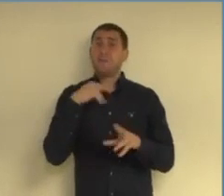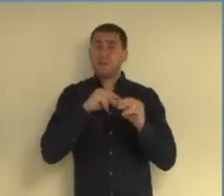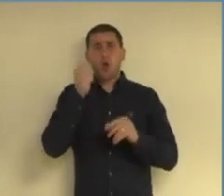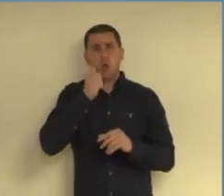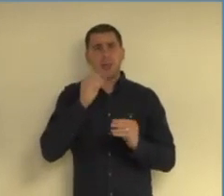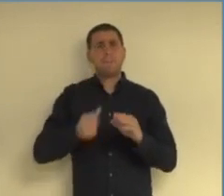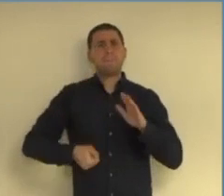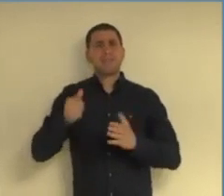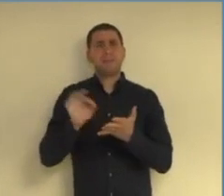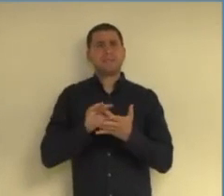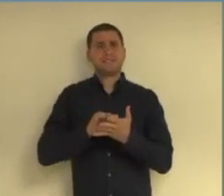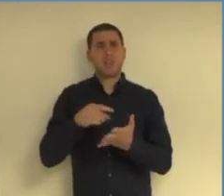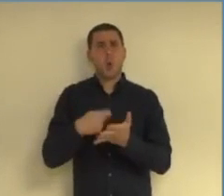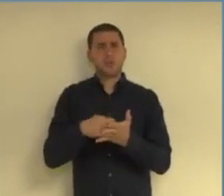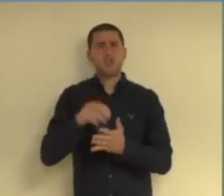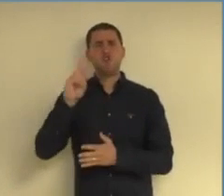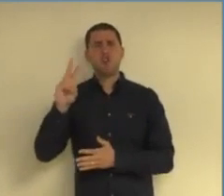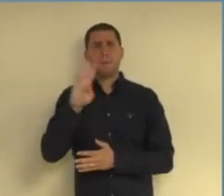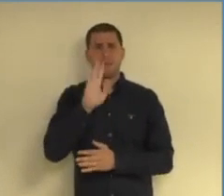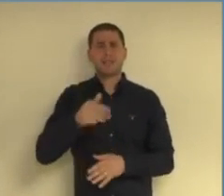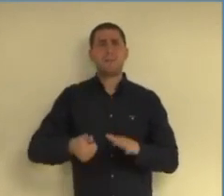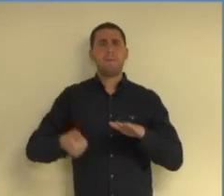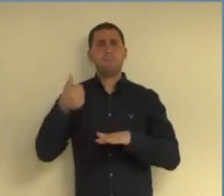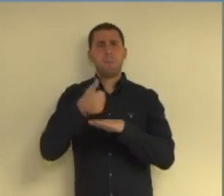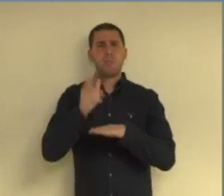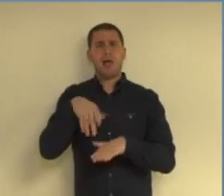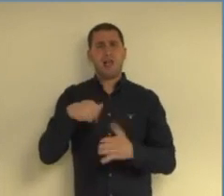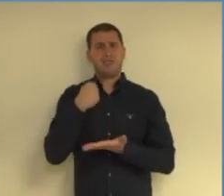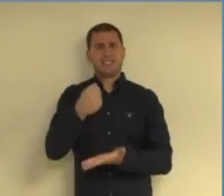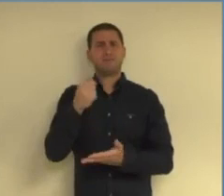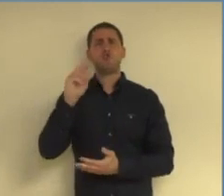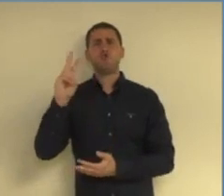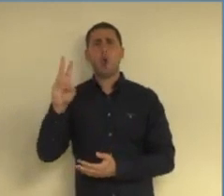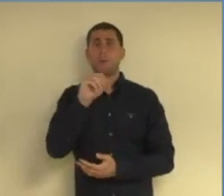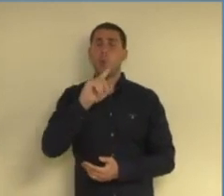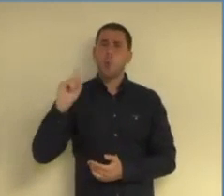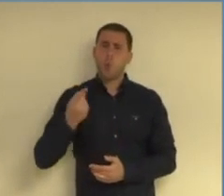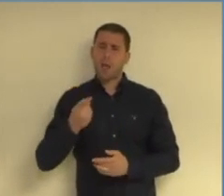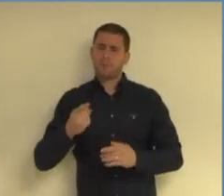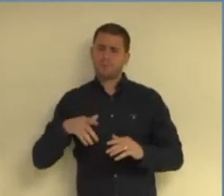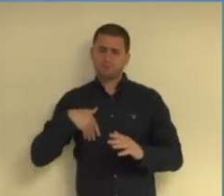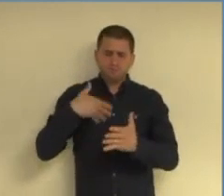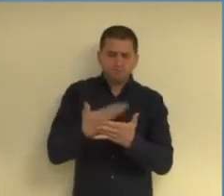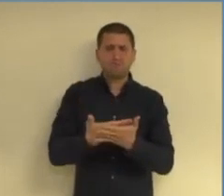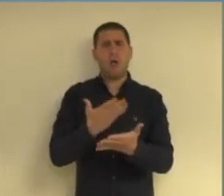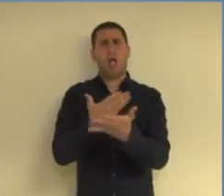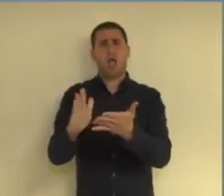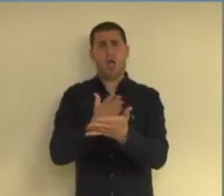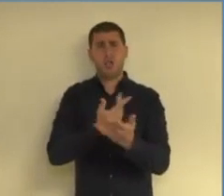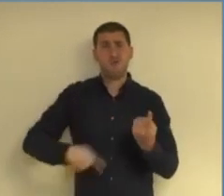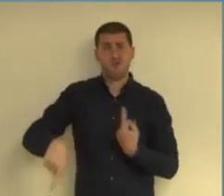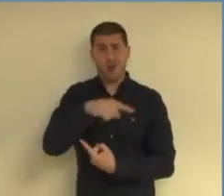בבד, מנכל משרד האוצר, גם עם הממונה לתקציבים שאול מרידור וכולם מסורים באופן מלא להחלטה